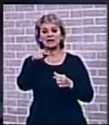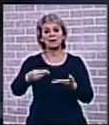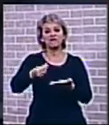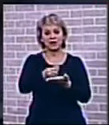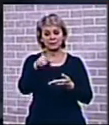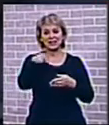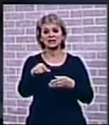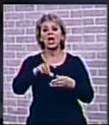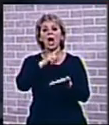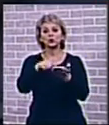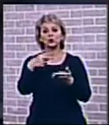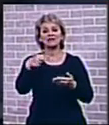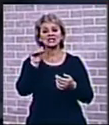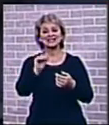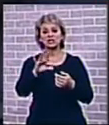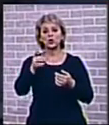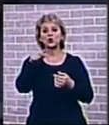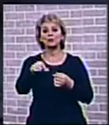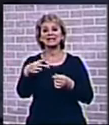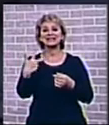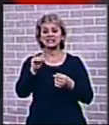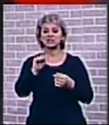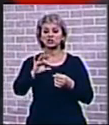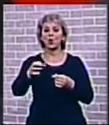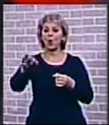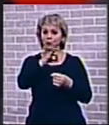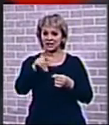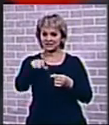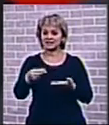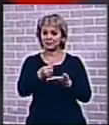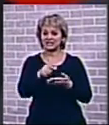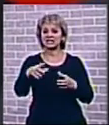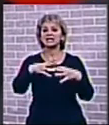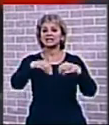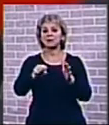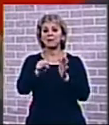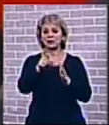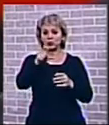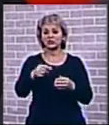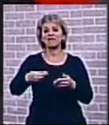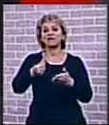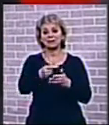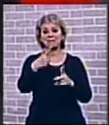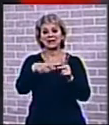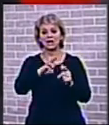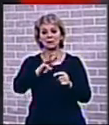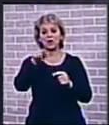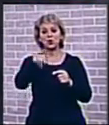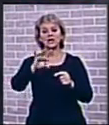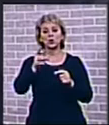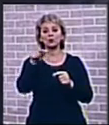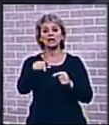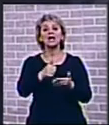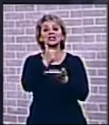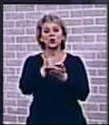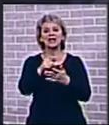единовременные выплаты. От города 20 тысяч рублей и 30 тысяч от области. Семье погибшего мужчины выплачено 1,5 миллиона рублей.